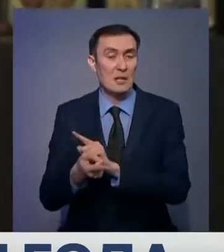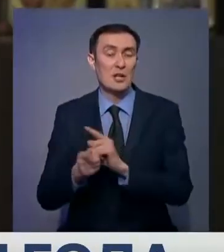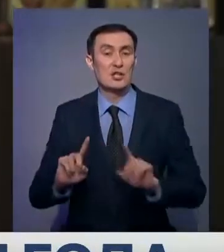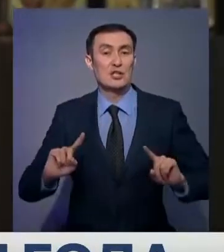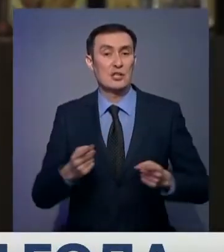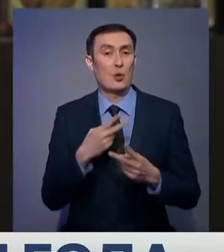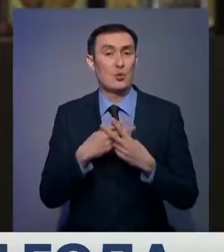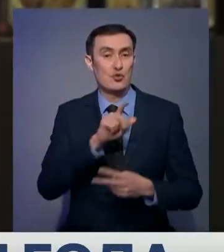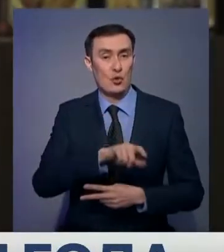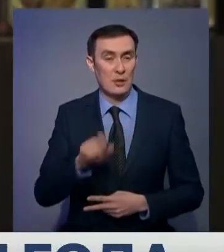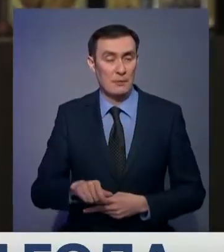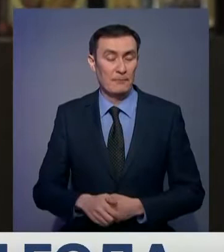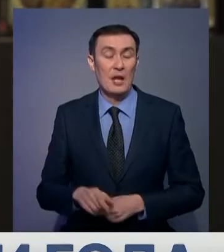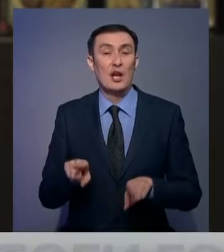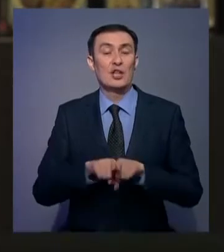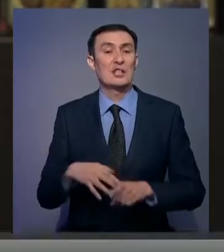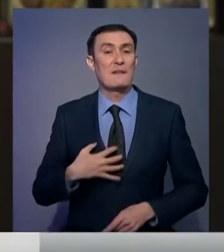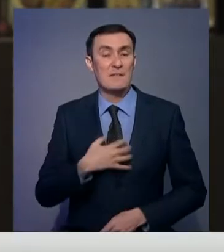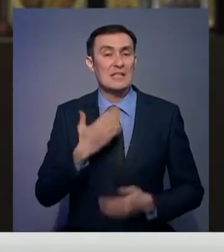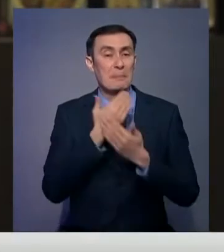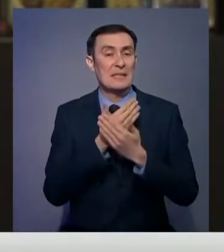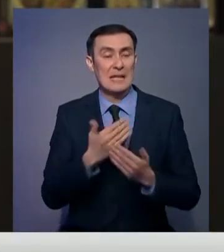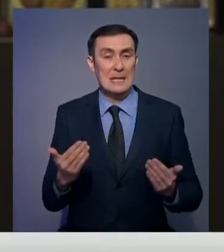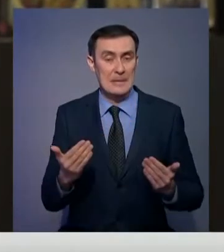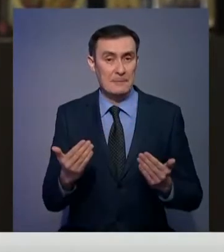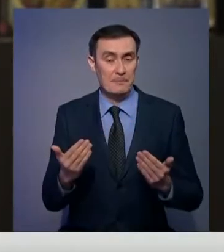Также знаковым впервые за последние